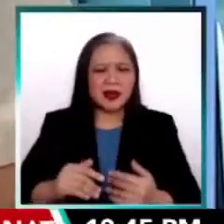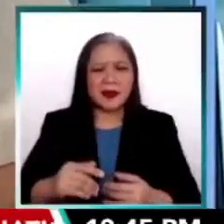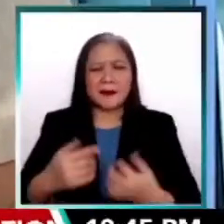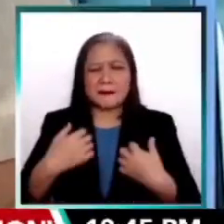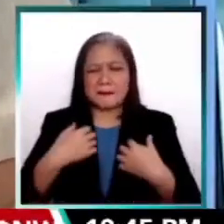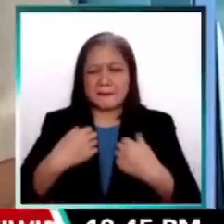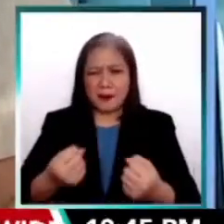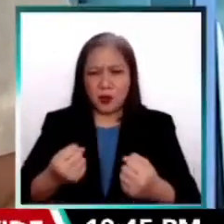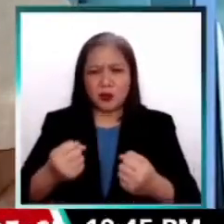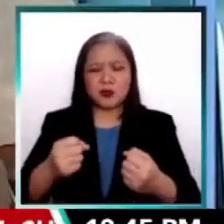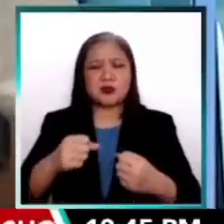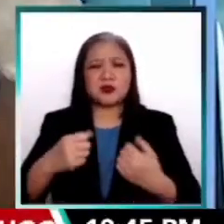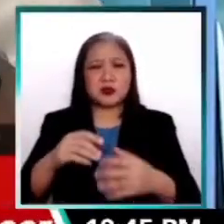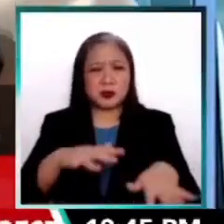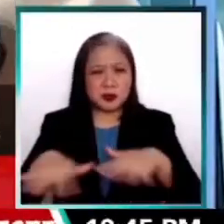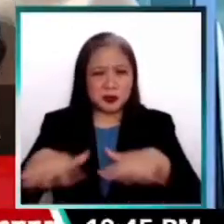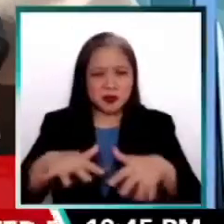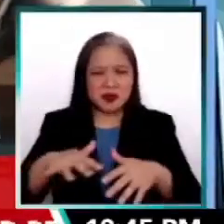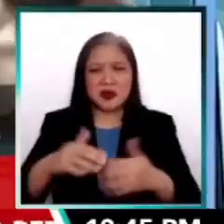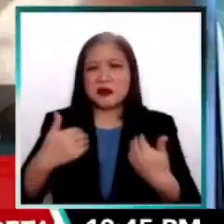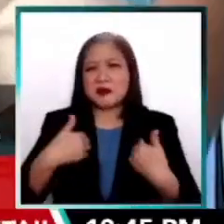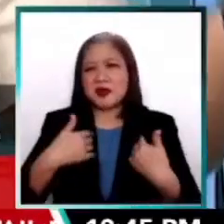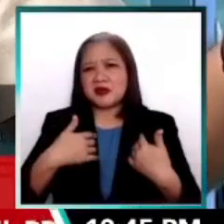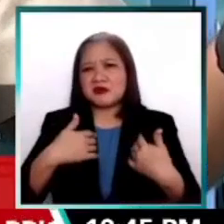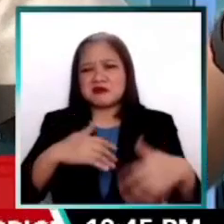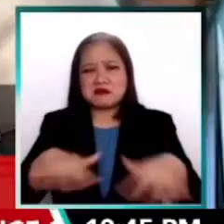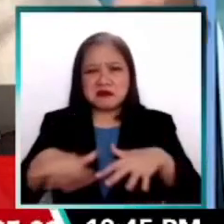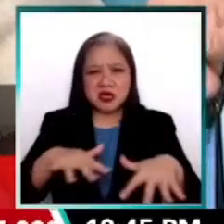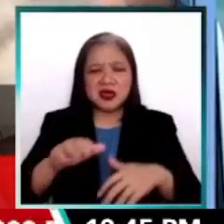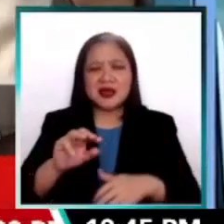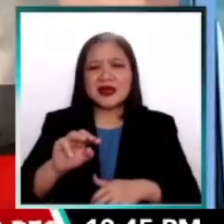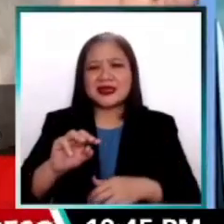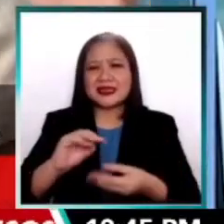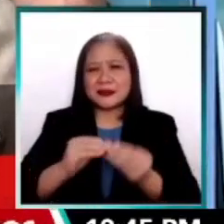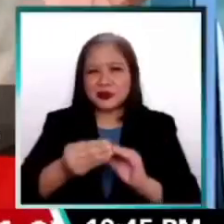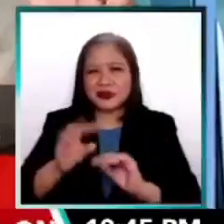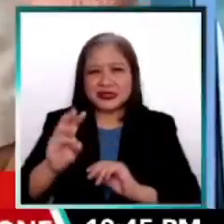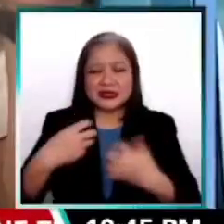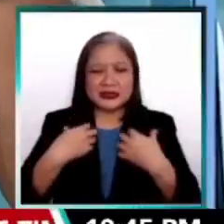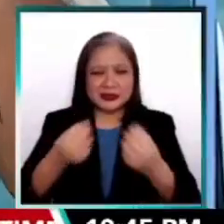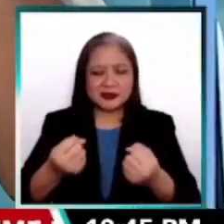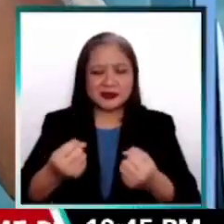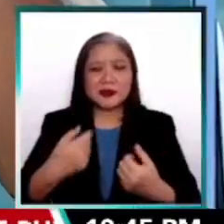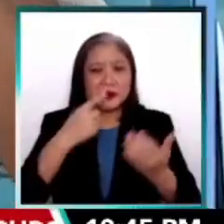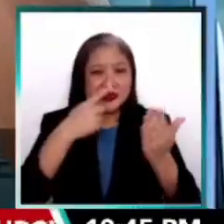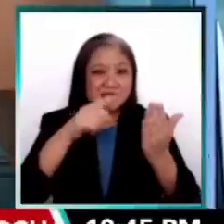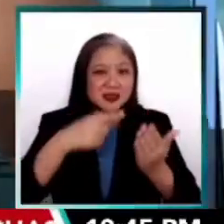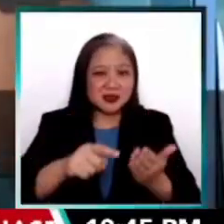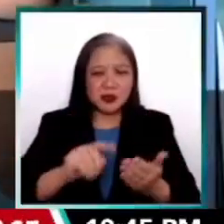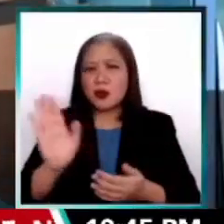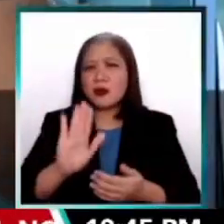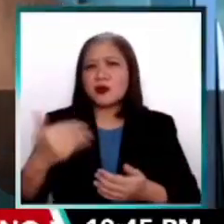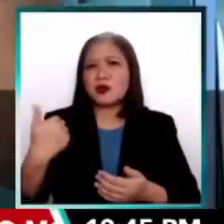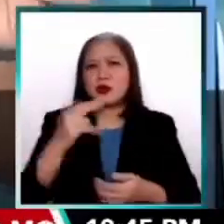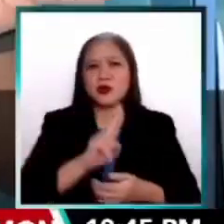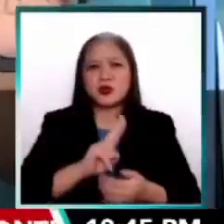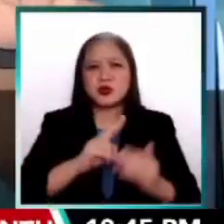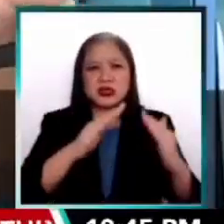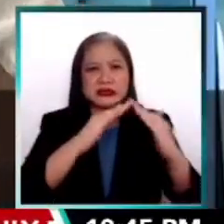mga magnitude 6. Kaya nga marapat na ma-inspeksyon at huwag munang gamitin yung may sira. Baka matuluyan na